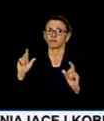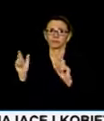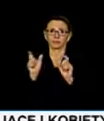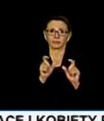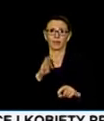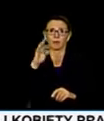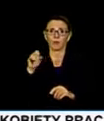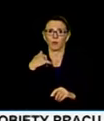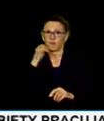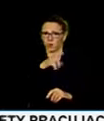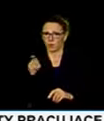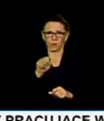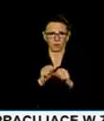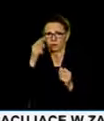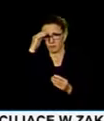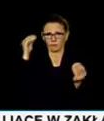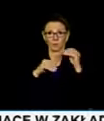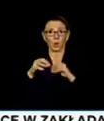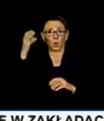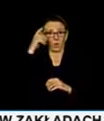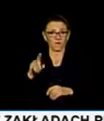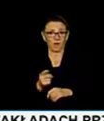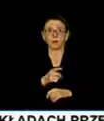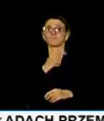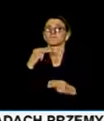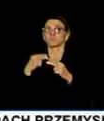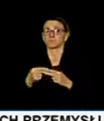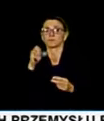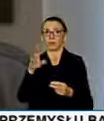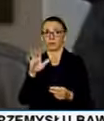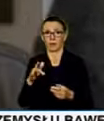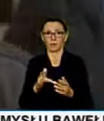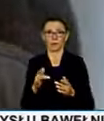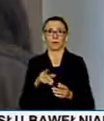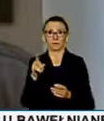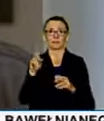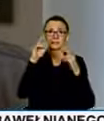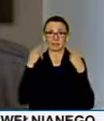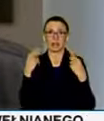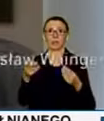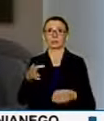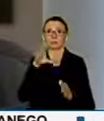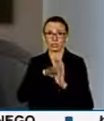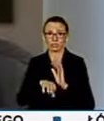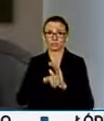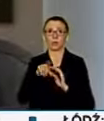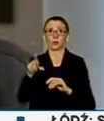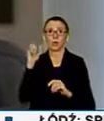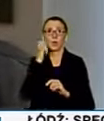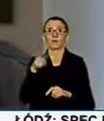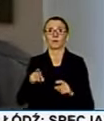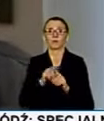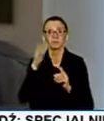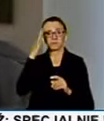templariuszy, oskarżając ich o herezję. Króla Francji poparł papież Klemens V. Zakon ten zostaje zniszczony. Jego przywódcy, w tym